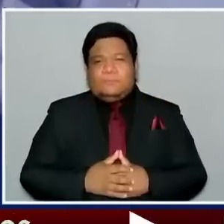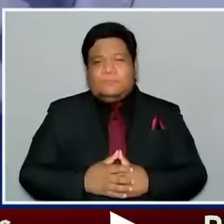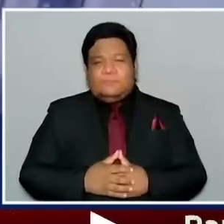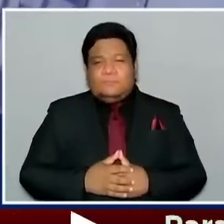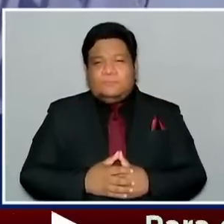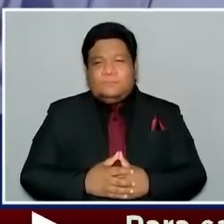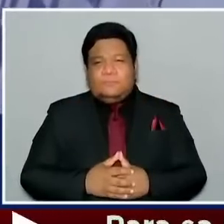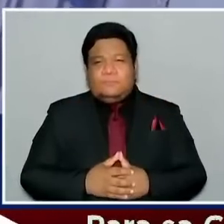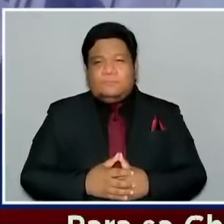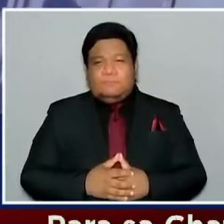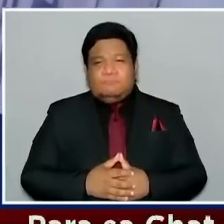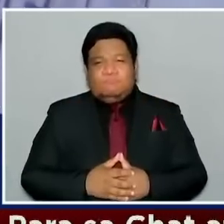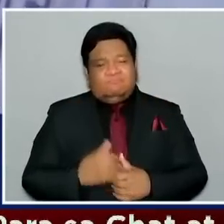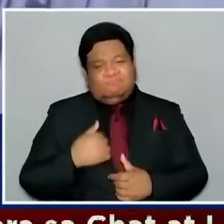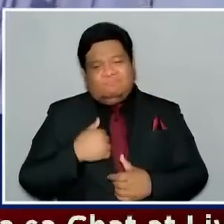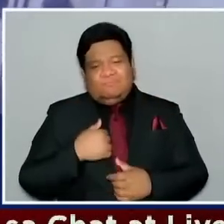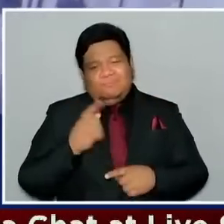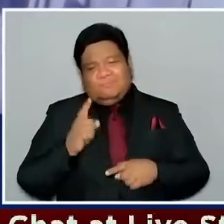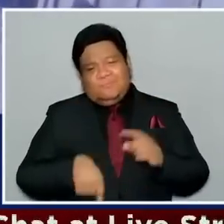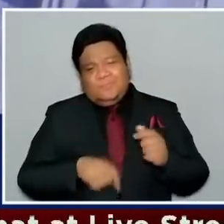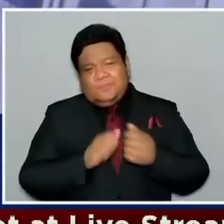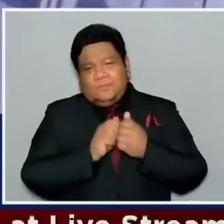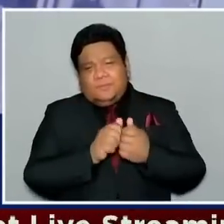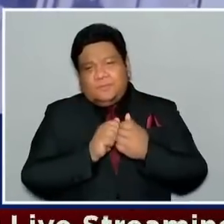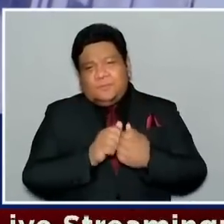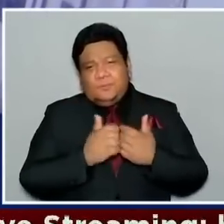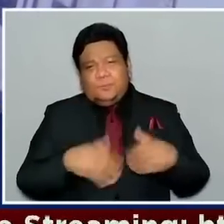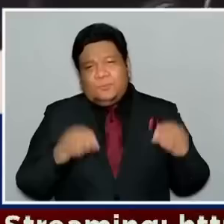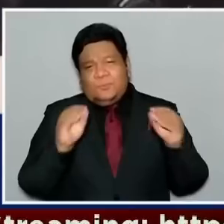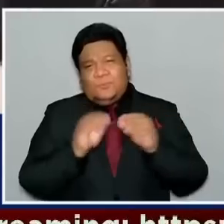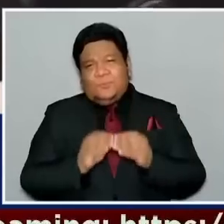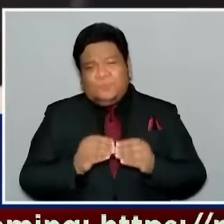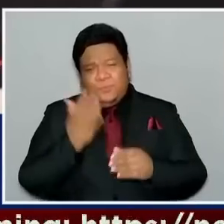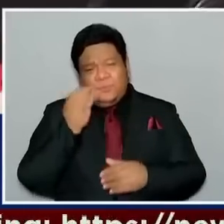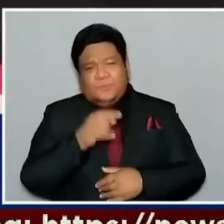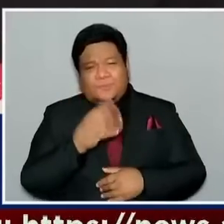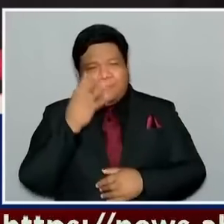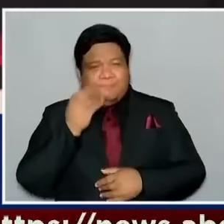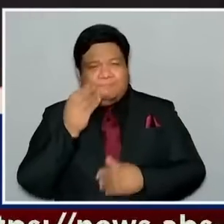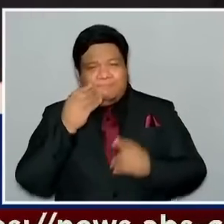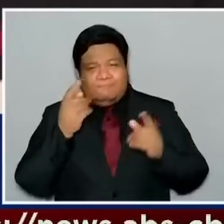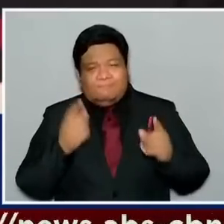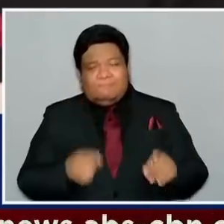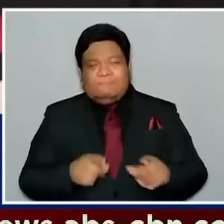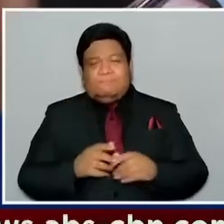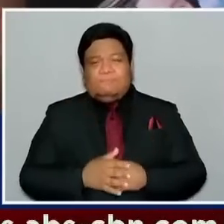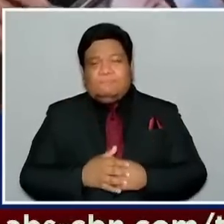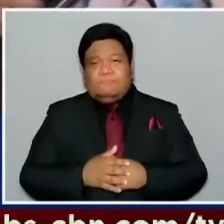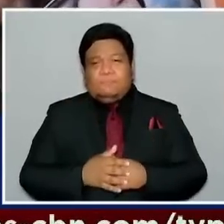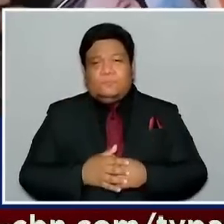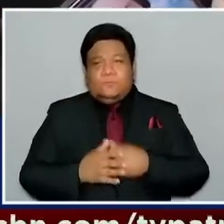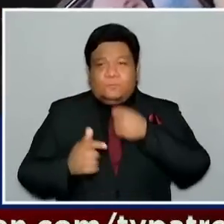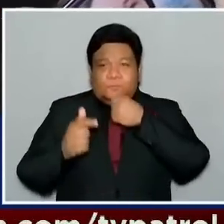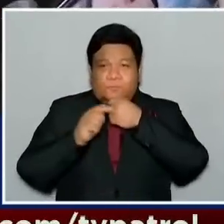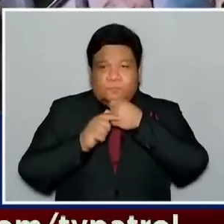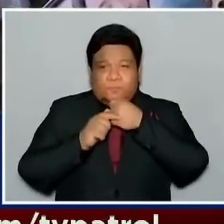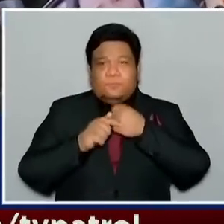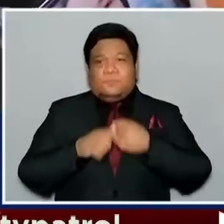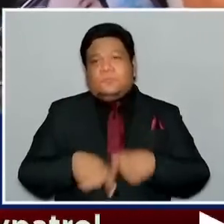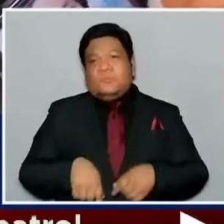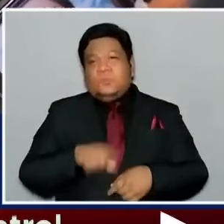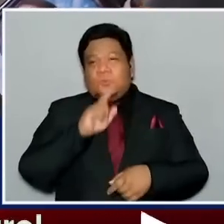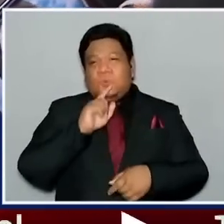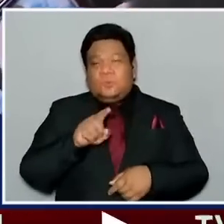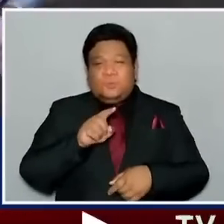Una kayo magkakasama ng buhay. Bakit ganito pang dinanas? Sa kalagitnaan ng libing, sumabog ang emosyon ng ama at kuya